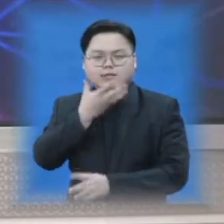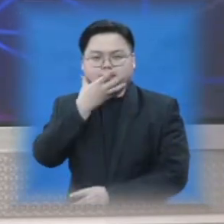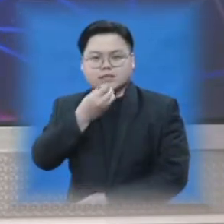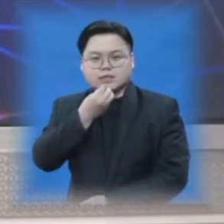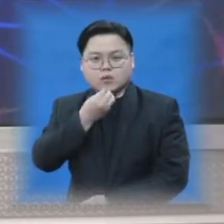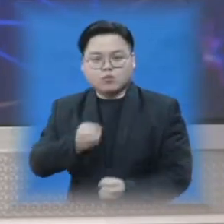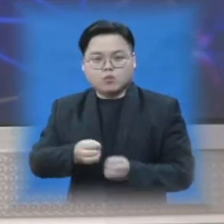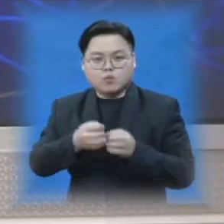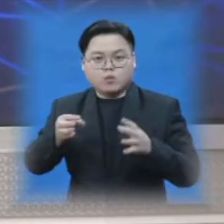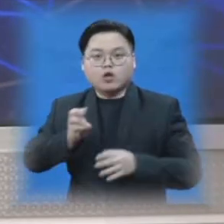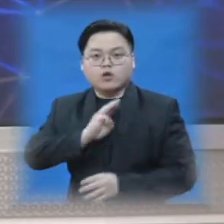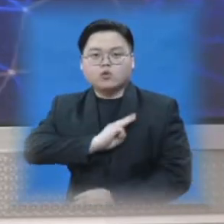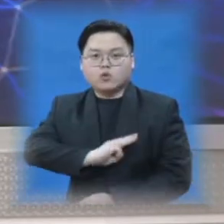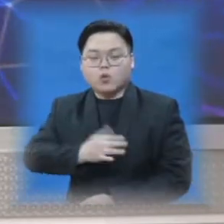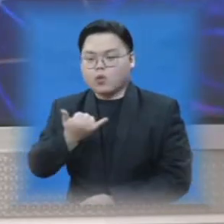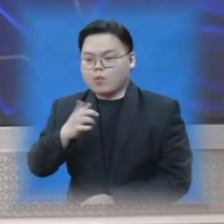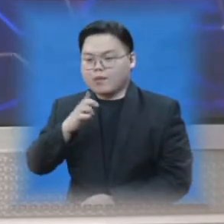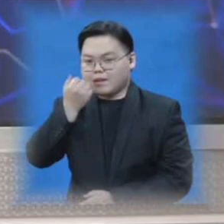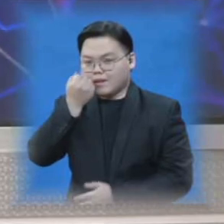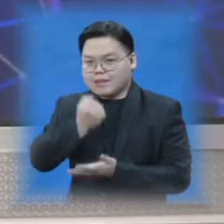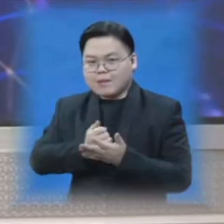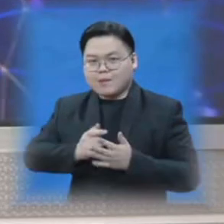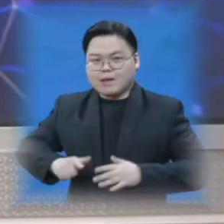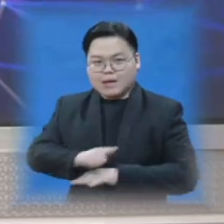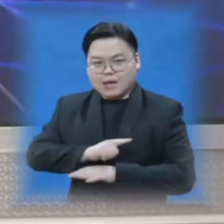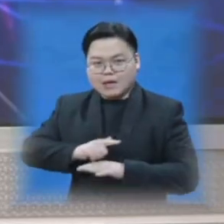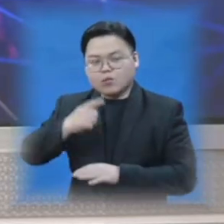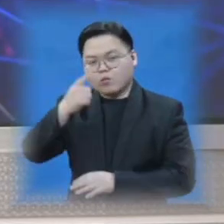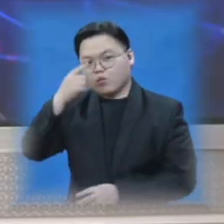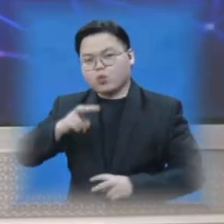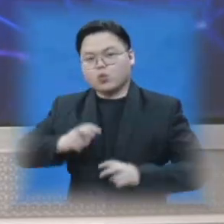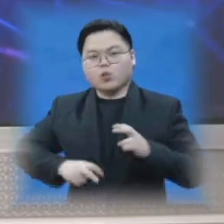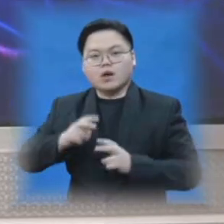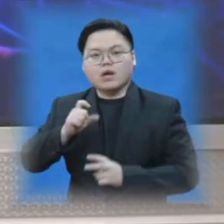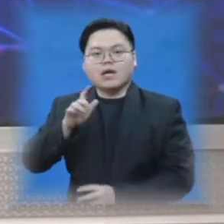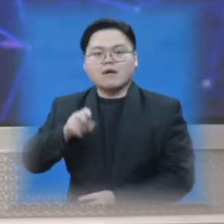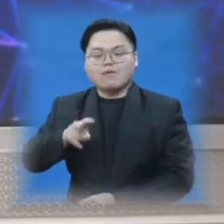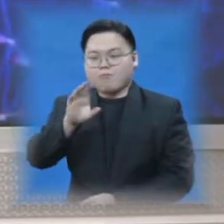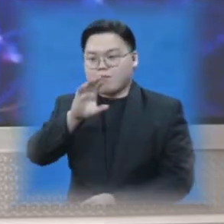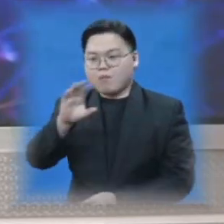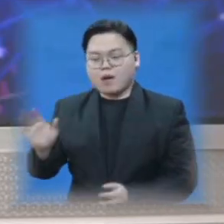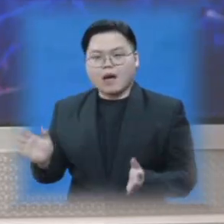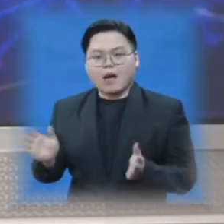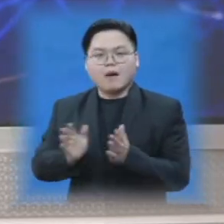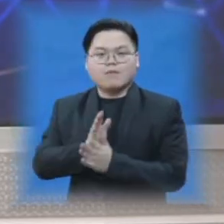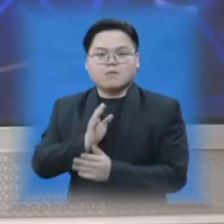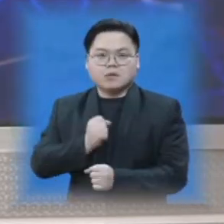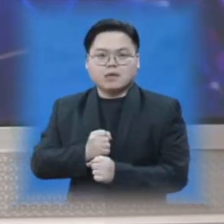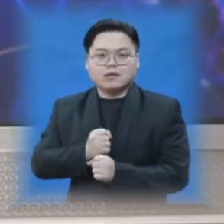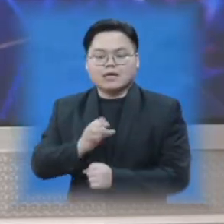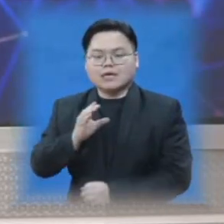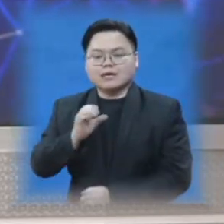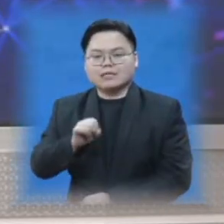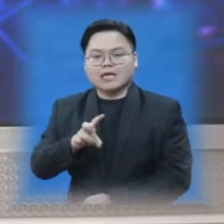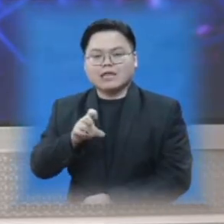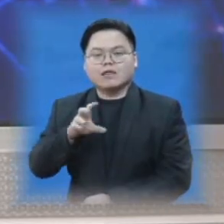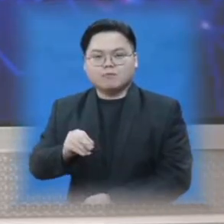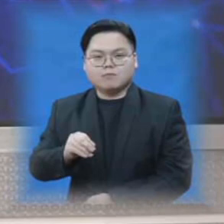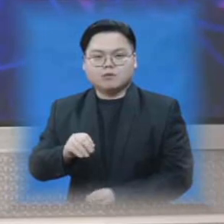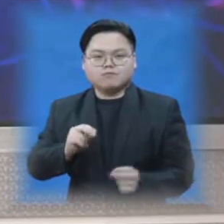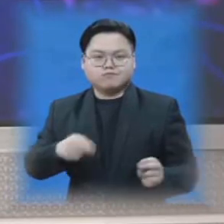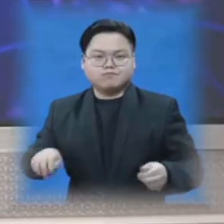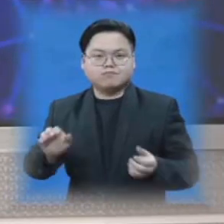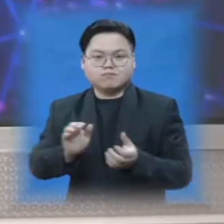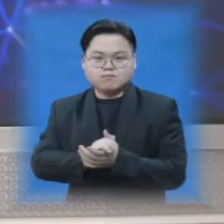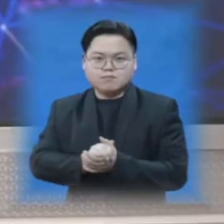чиглэлээр нийслэлийн засаг даргын хамгийн газар Монголын үйлдвэрч нийлэлийн холбоотой хамтран ажиллах санамж бичиг байгууллаа. Санамж бичгийн